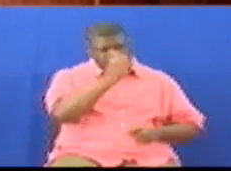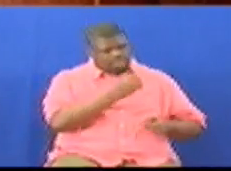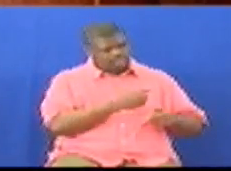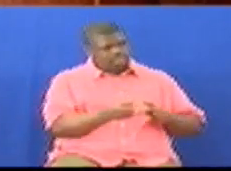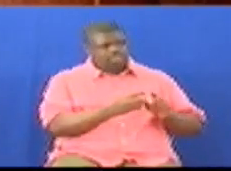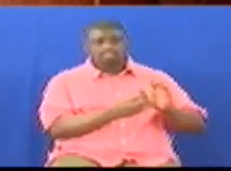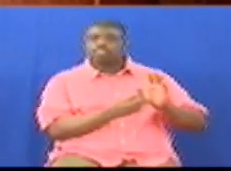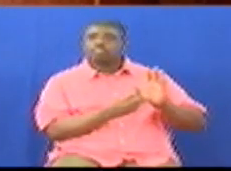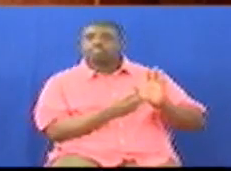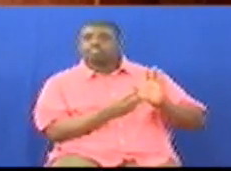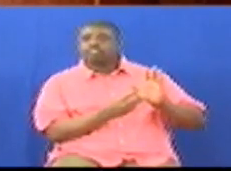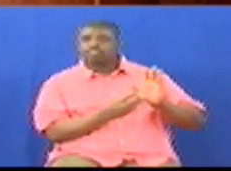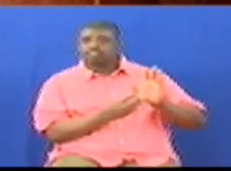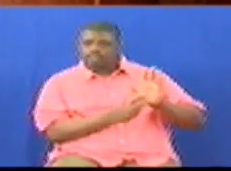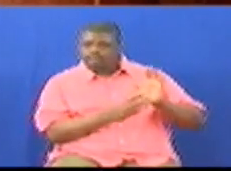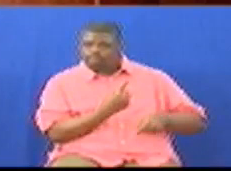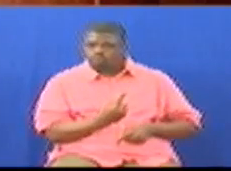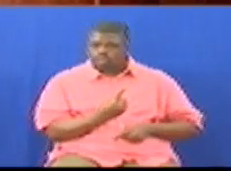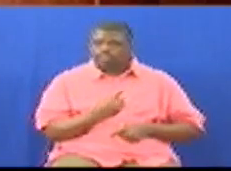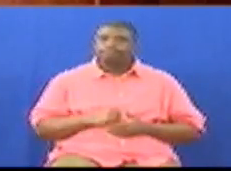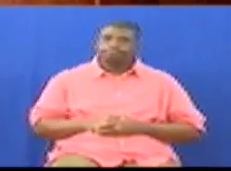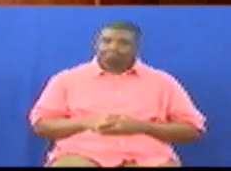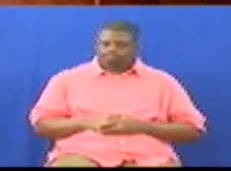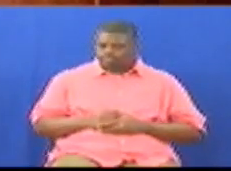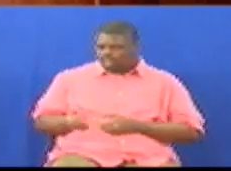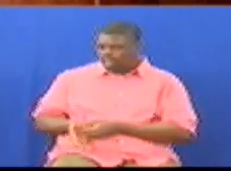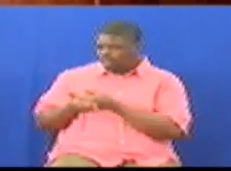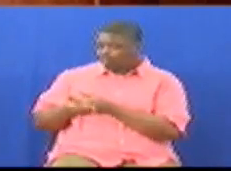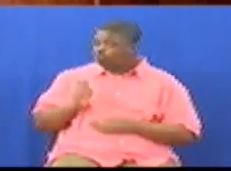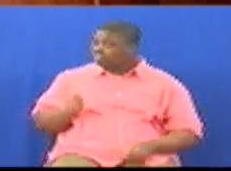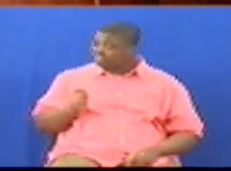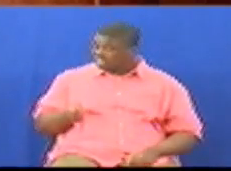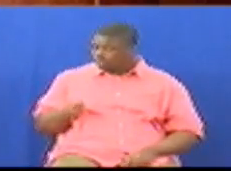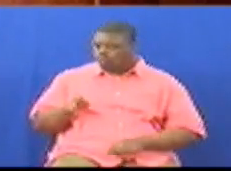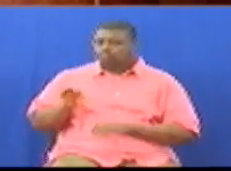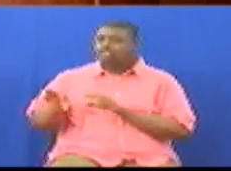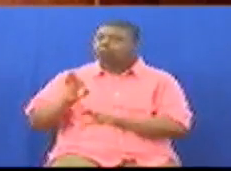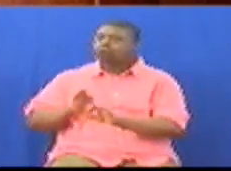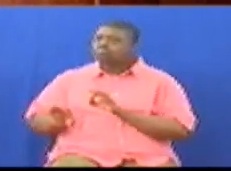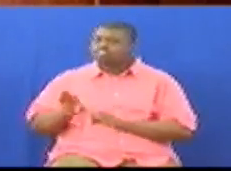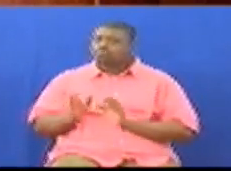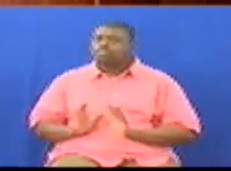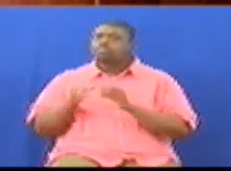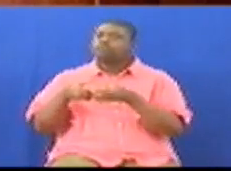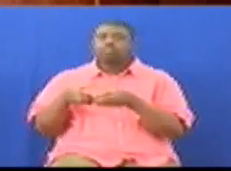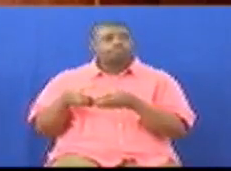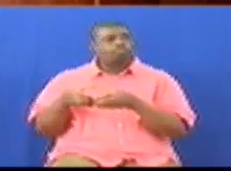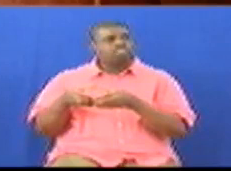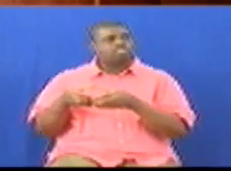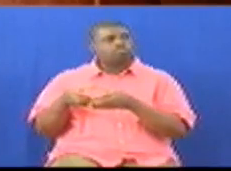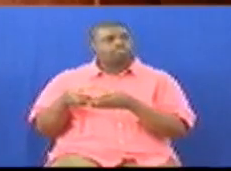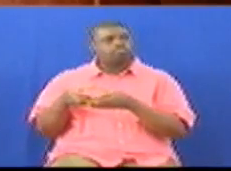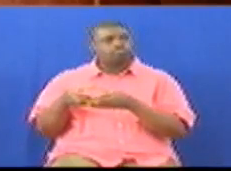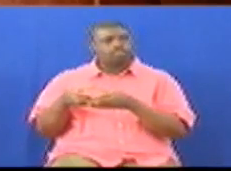lililokusudiwa. Upatikanaji wa fedha kutoka hazina. Mheshimiwa Naibu Spika, uchambuzi wa kamati kuhusu utekelezaji wa bajeti ya ofisi ya Rais TAMISEMI umebaini